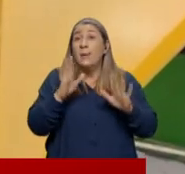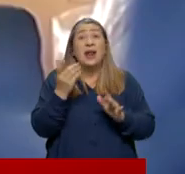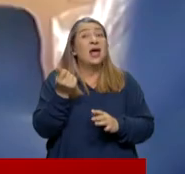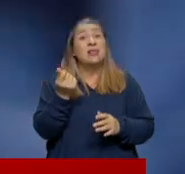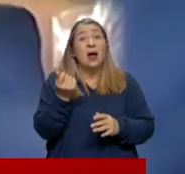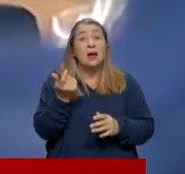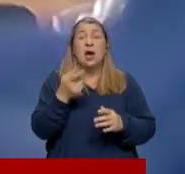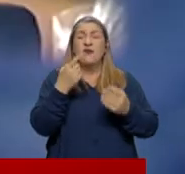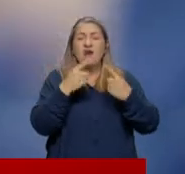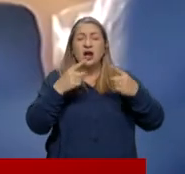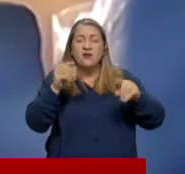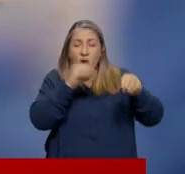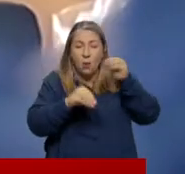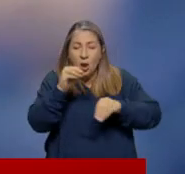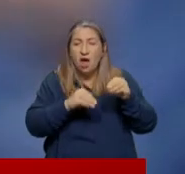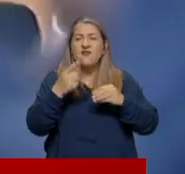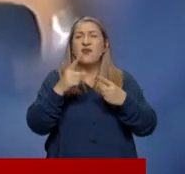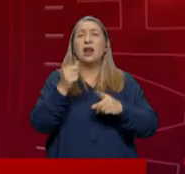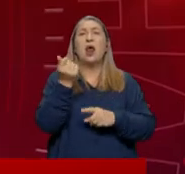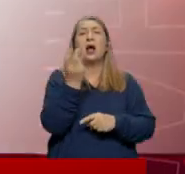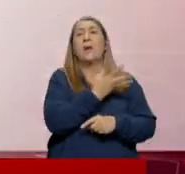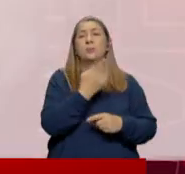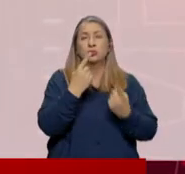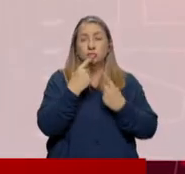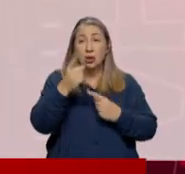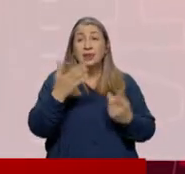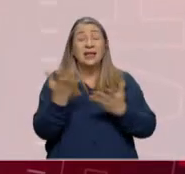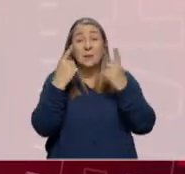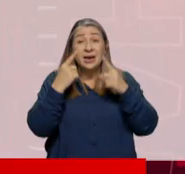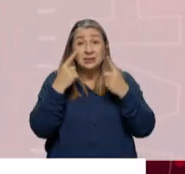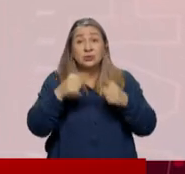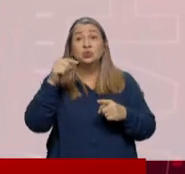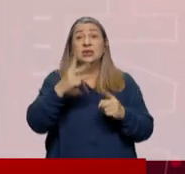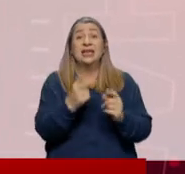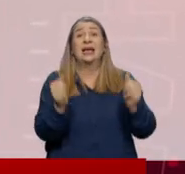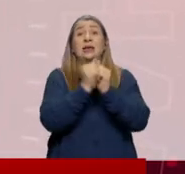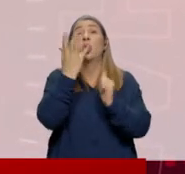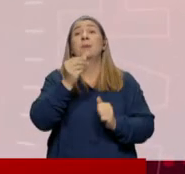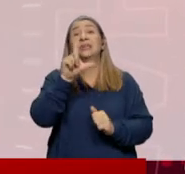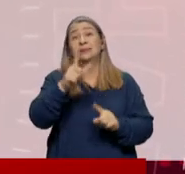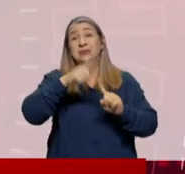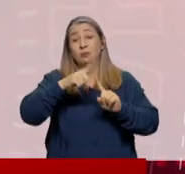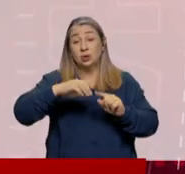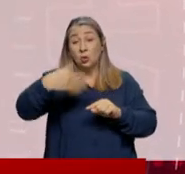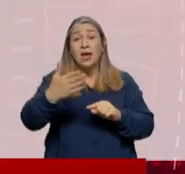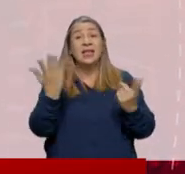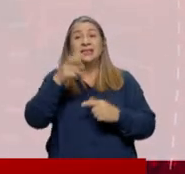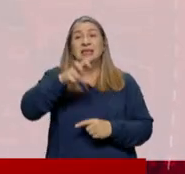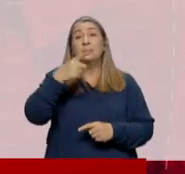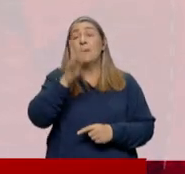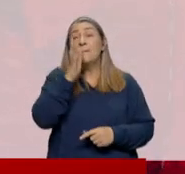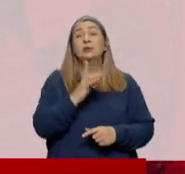Ankara kulislerinde farklı formüller farklı rakamlar konuşuluyor nereden bakarsan askerle şu anki kadar olması lazım yani